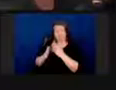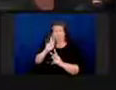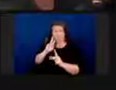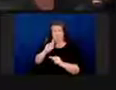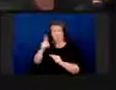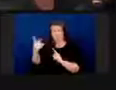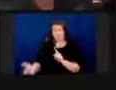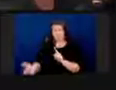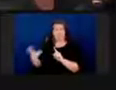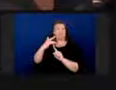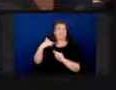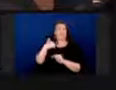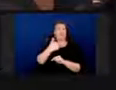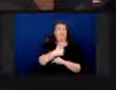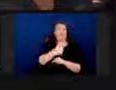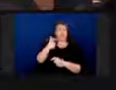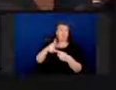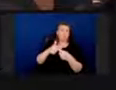المجتمع،